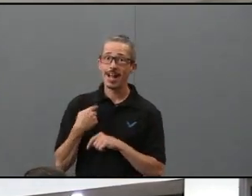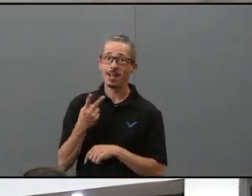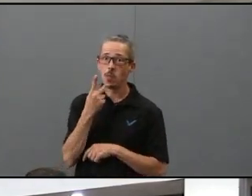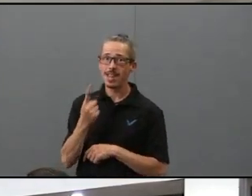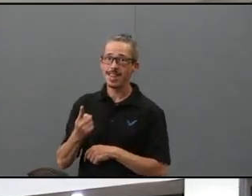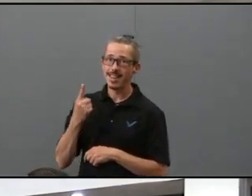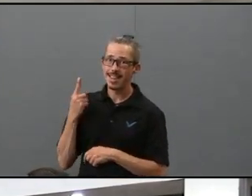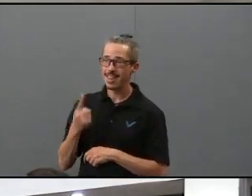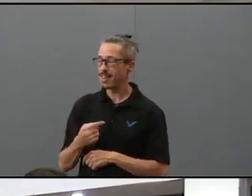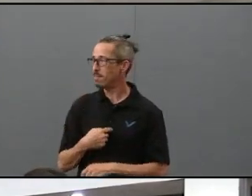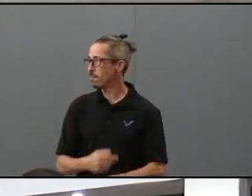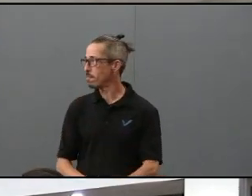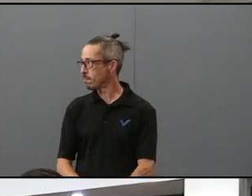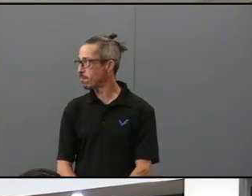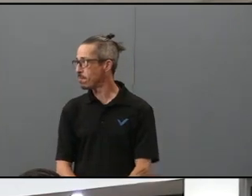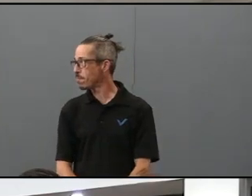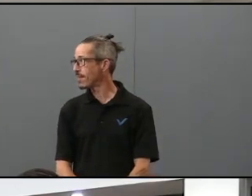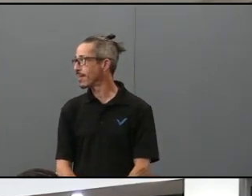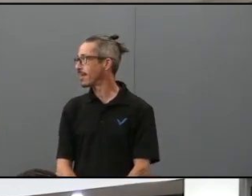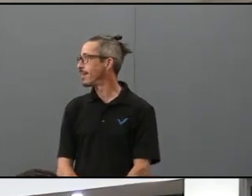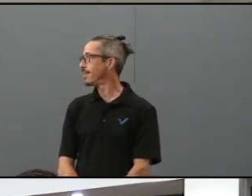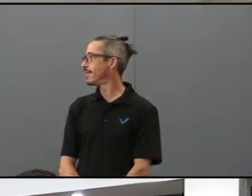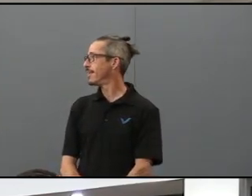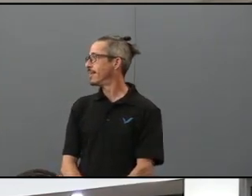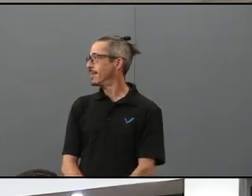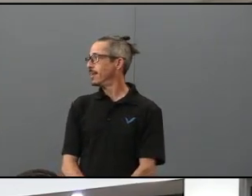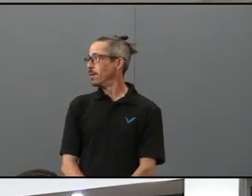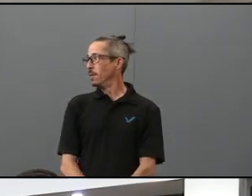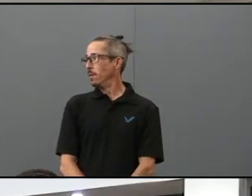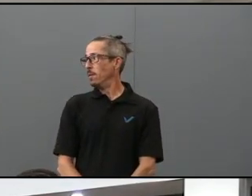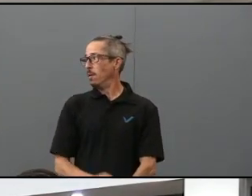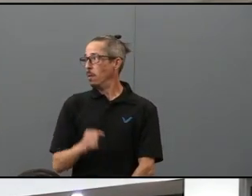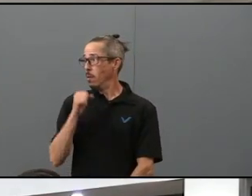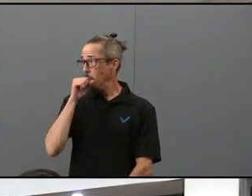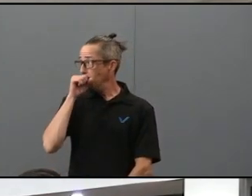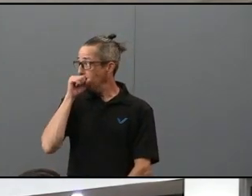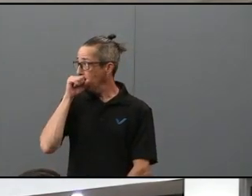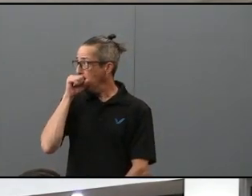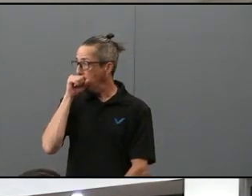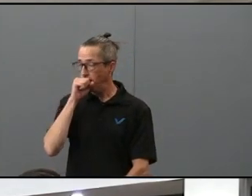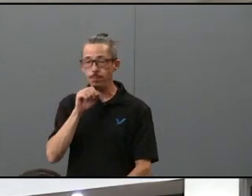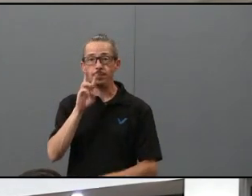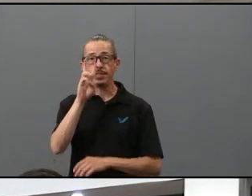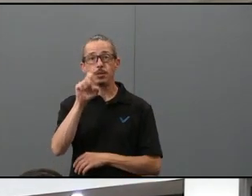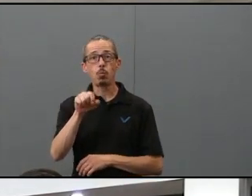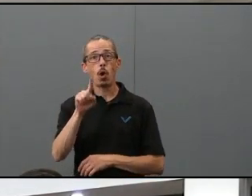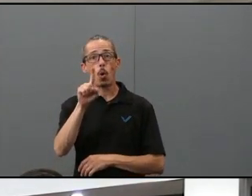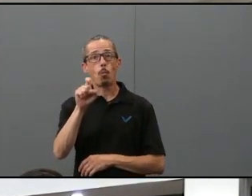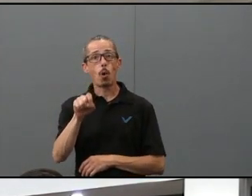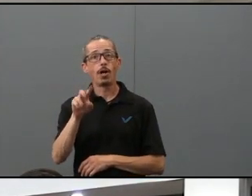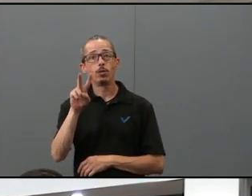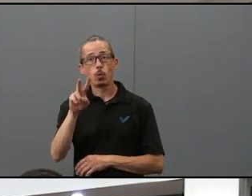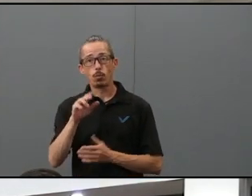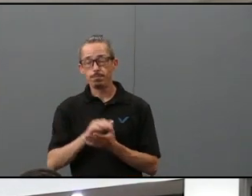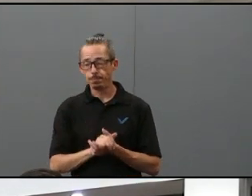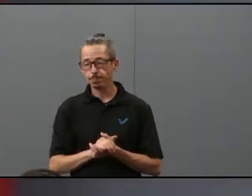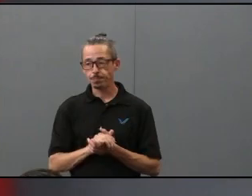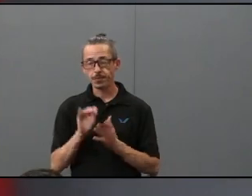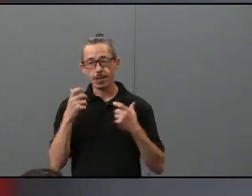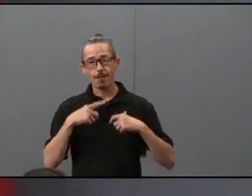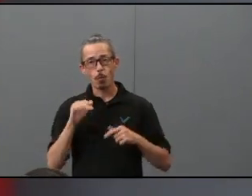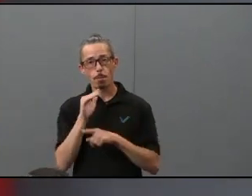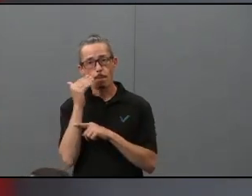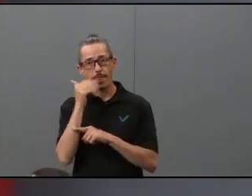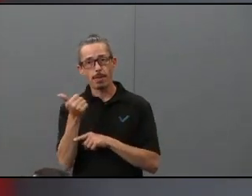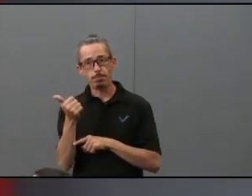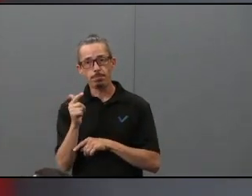alors ça fait théâre d'été il va sortir par l'autre porte donc 6.1 de allez-y MRE mes excuses alors ici